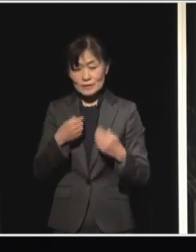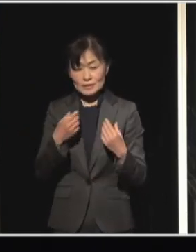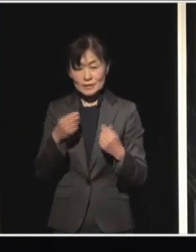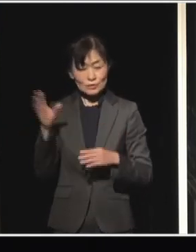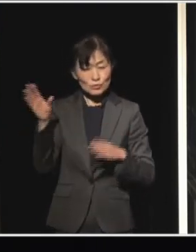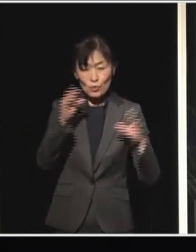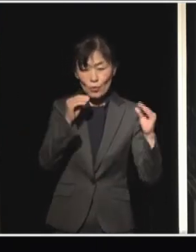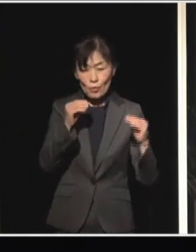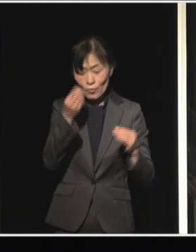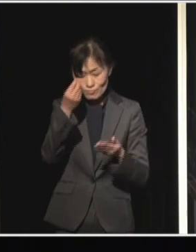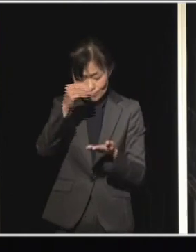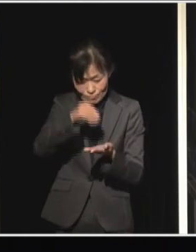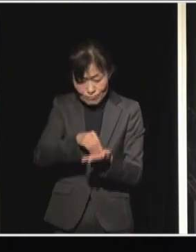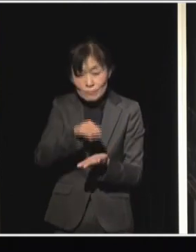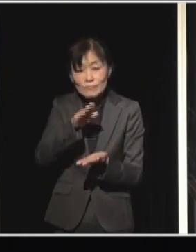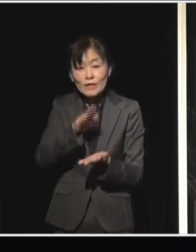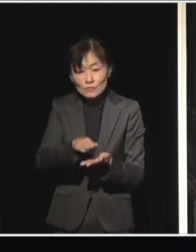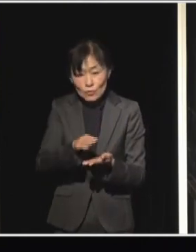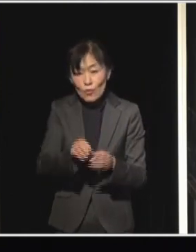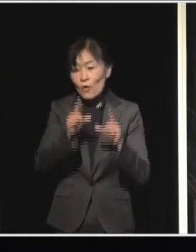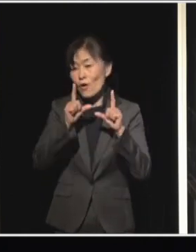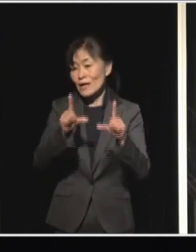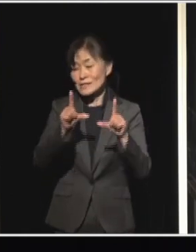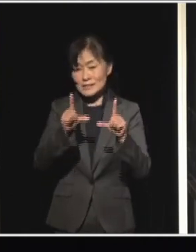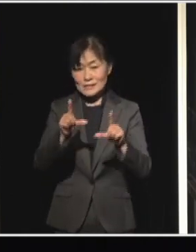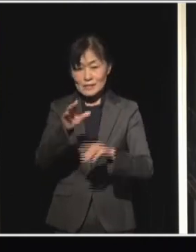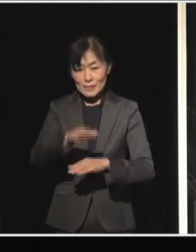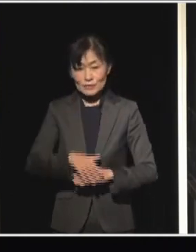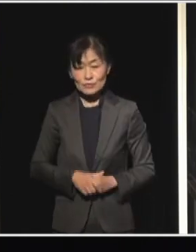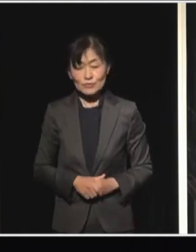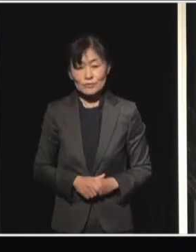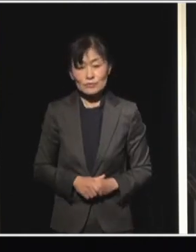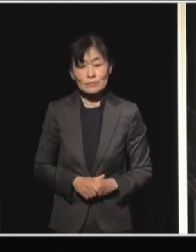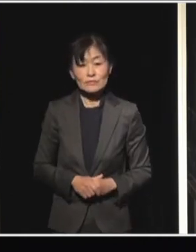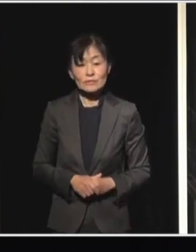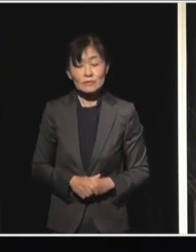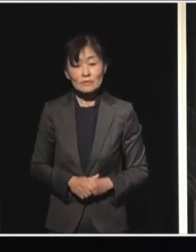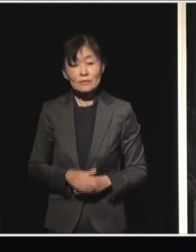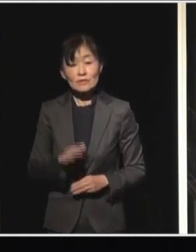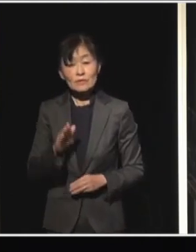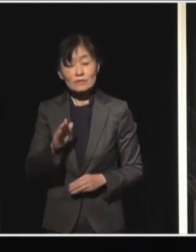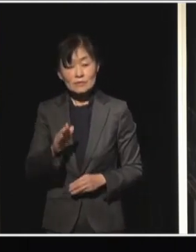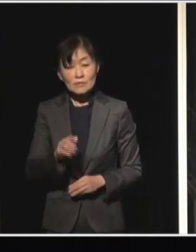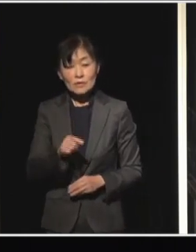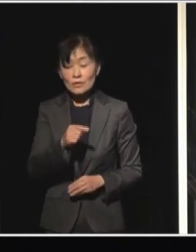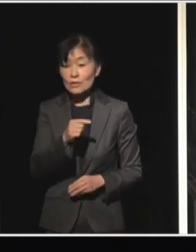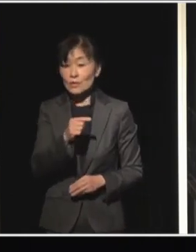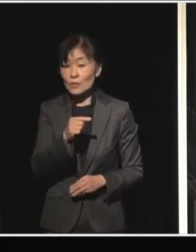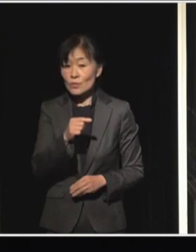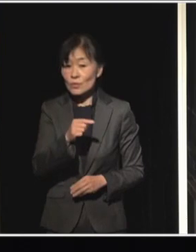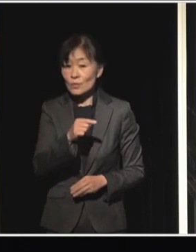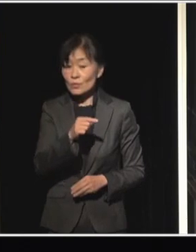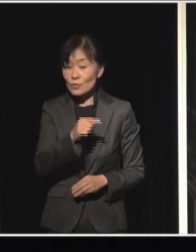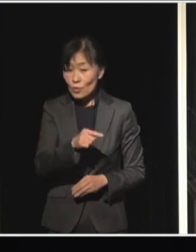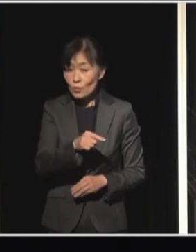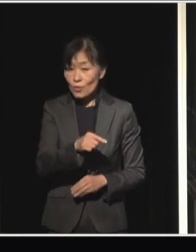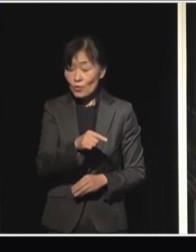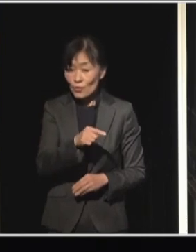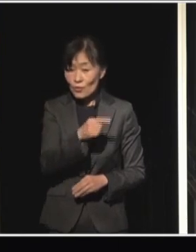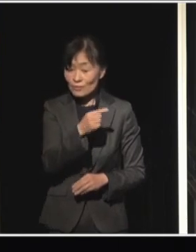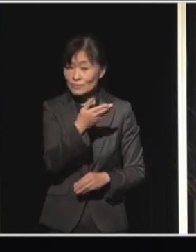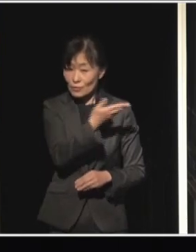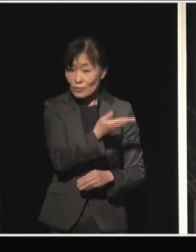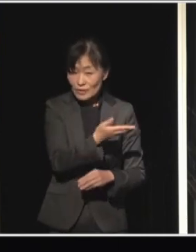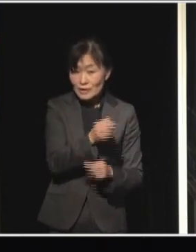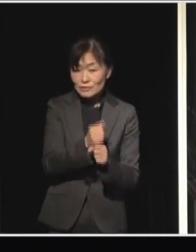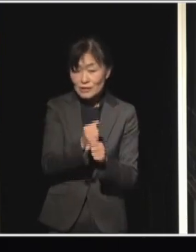思いますのでこういったものを見ていただければただあのここで作られたあのーガイドラインということで